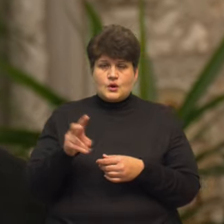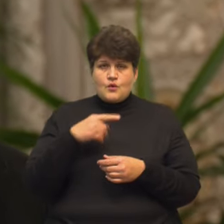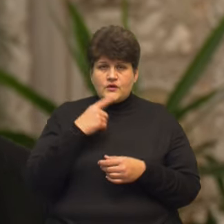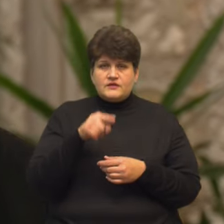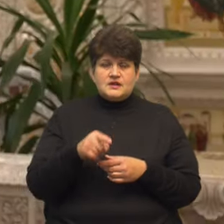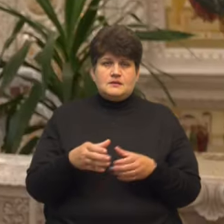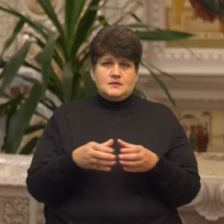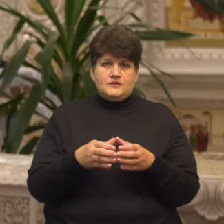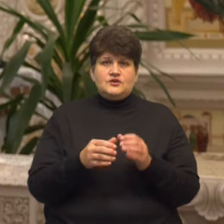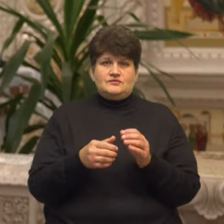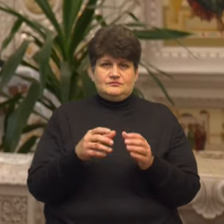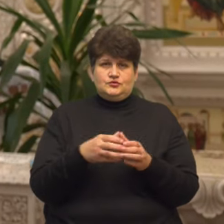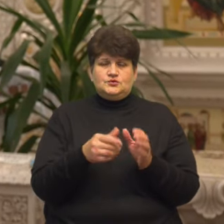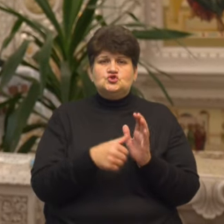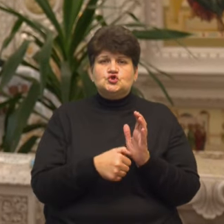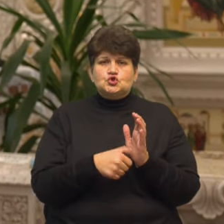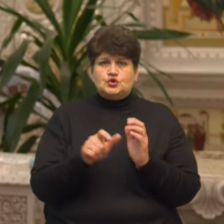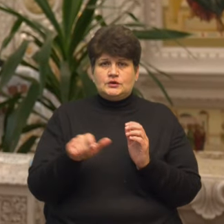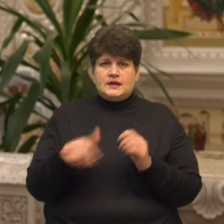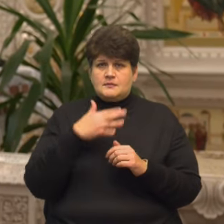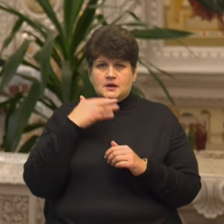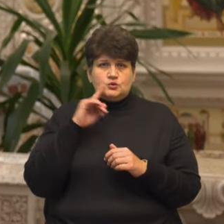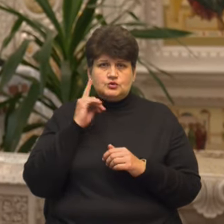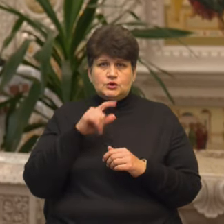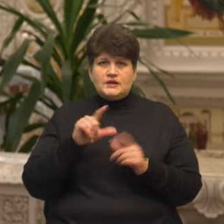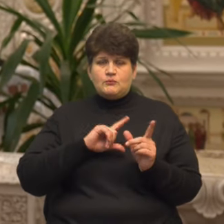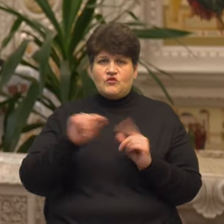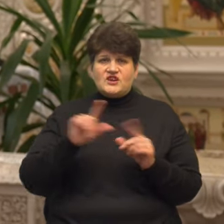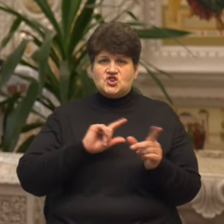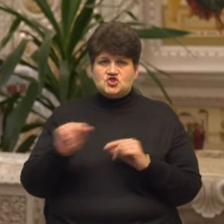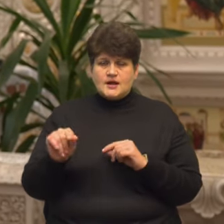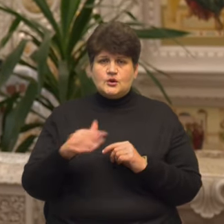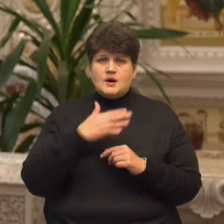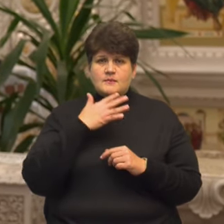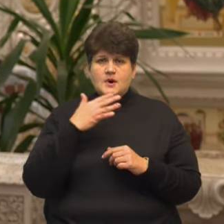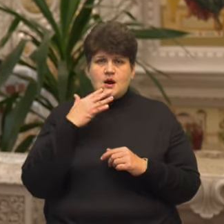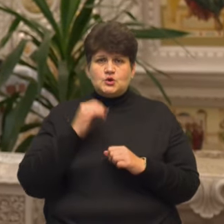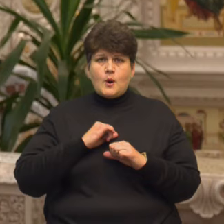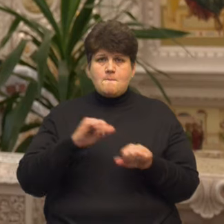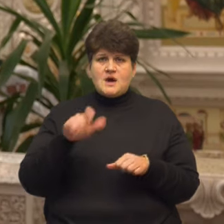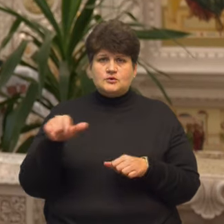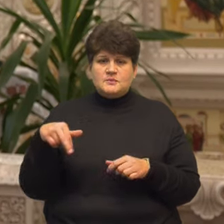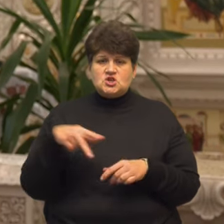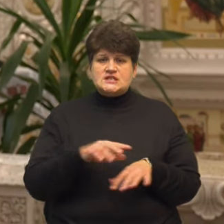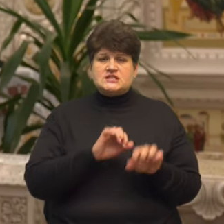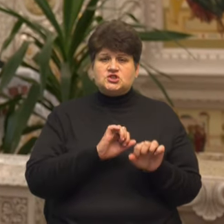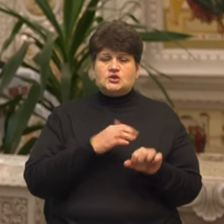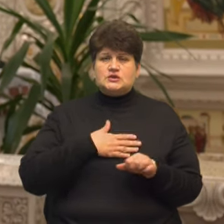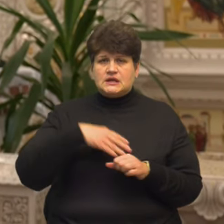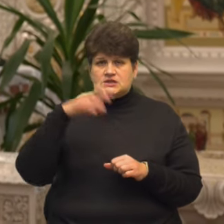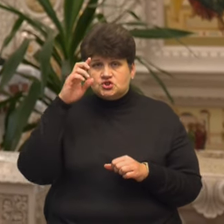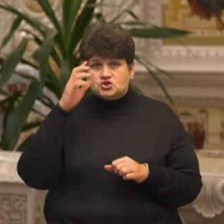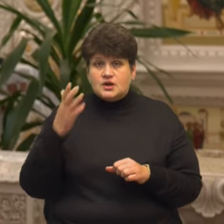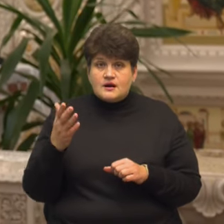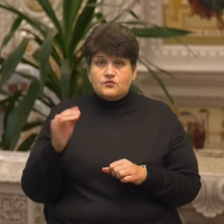600 Людей багато молодих людей повиїжджало багато патріотів пішли захищати нашу державу